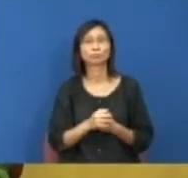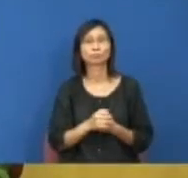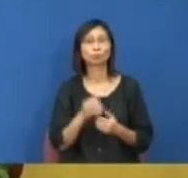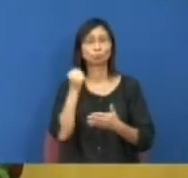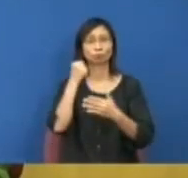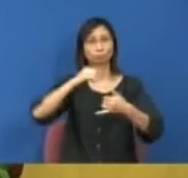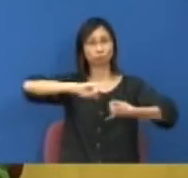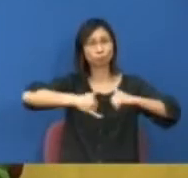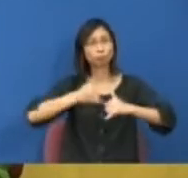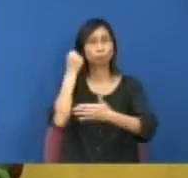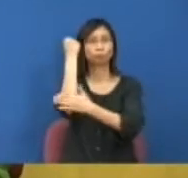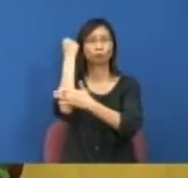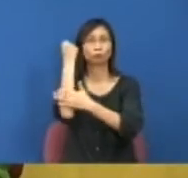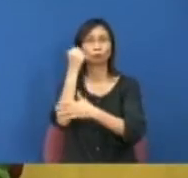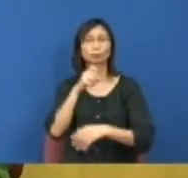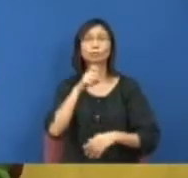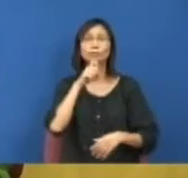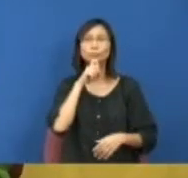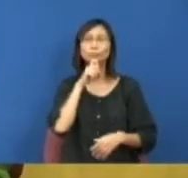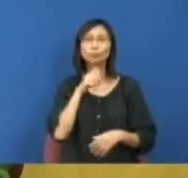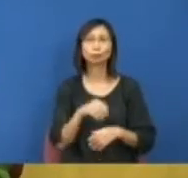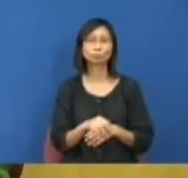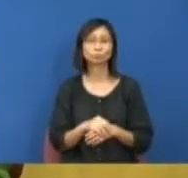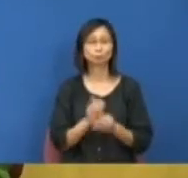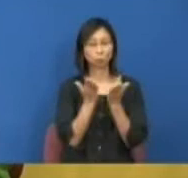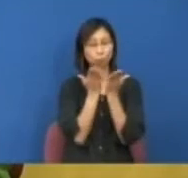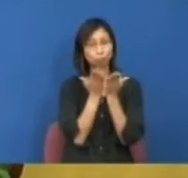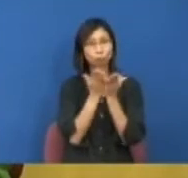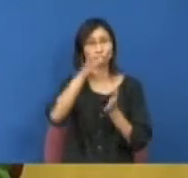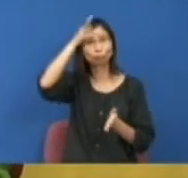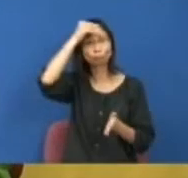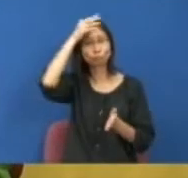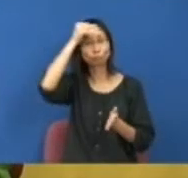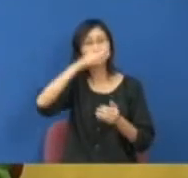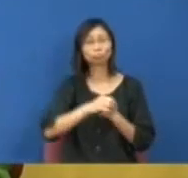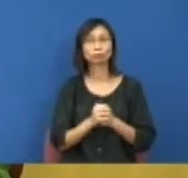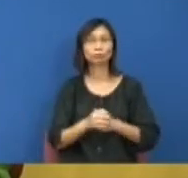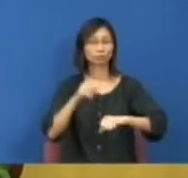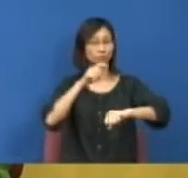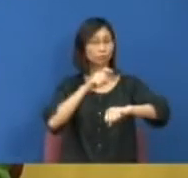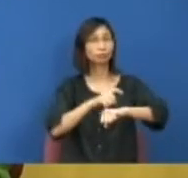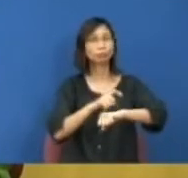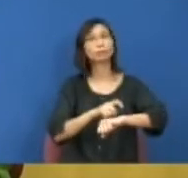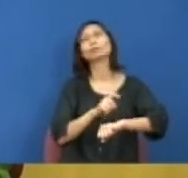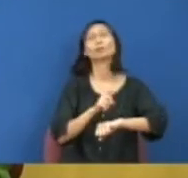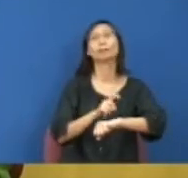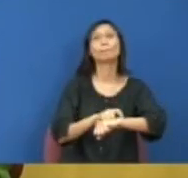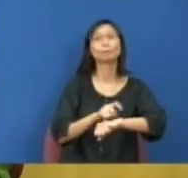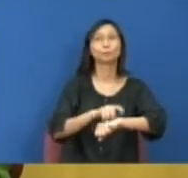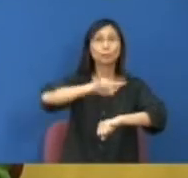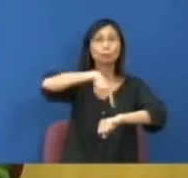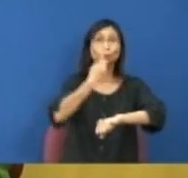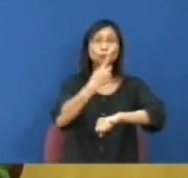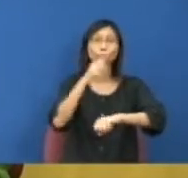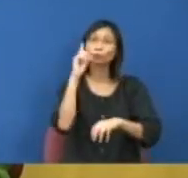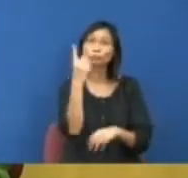抗爭係唔係可以有一個班上三堂，三個鐘頭一堂？九個鐘你就識得點樣去整燃燒彈啊？點